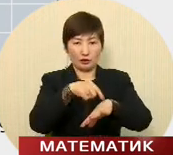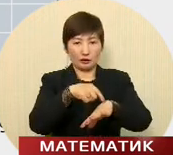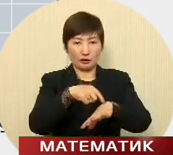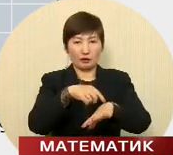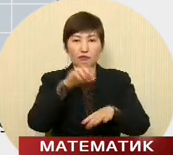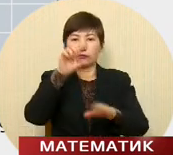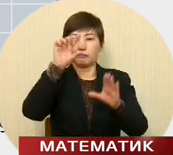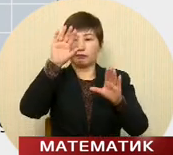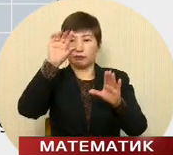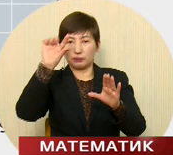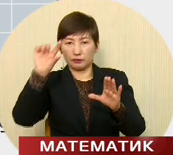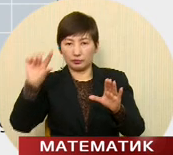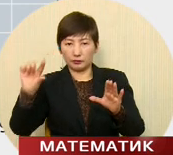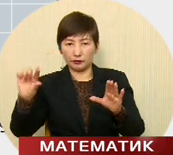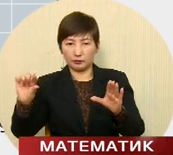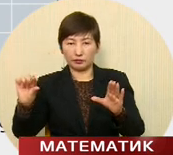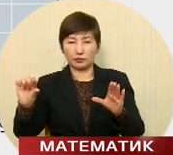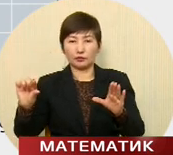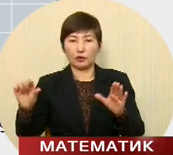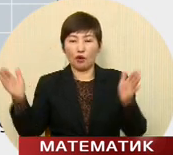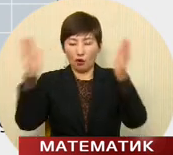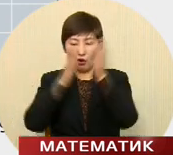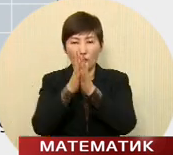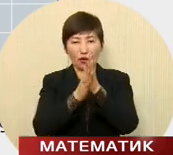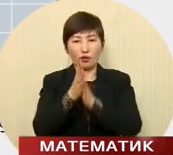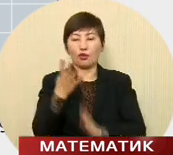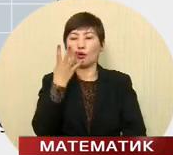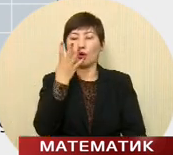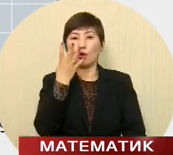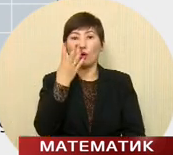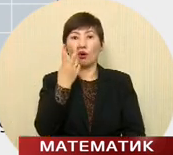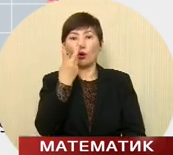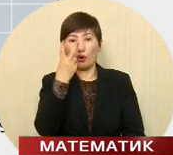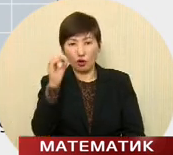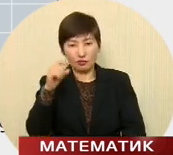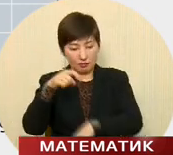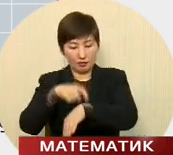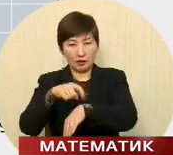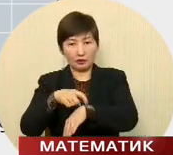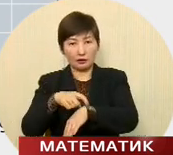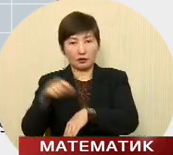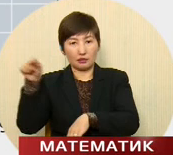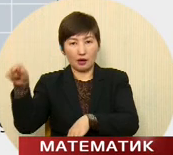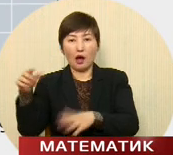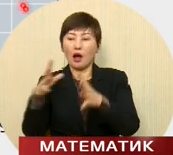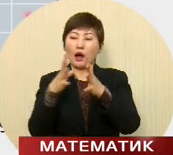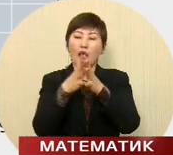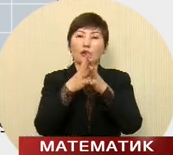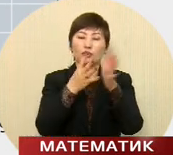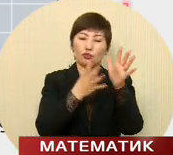маань аажмаар буурсаар оройн 20 цагт агаарын температур 19 хэмийн дулаан